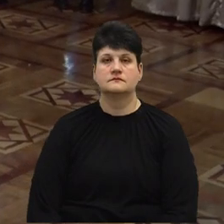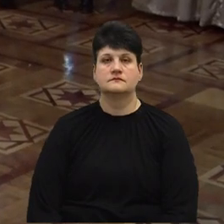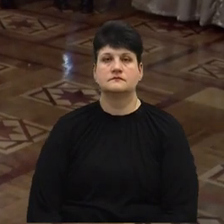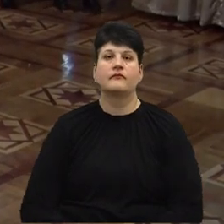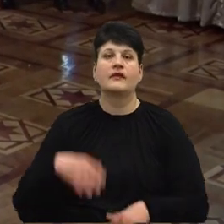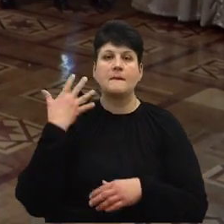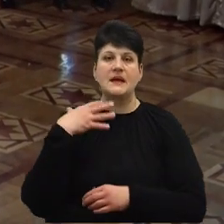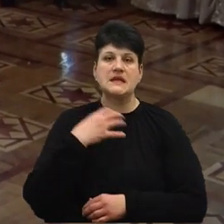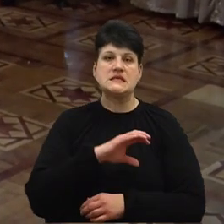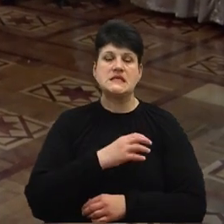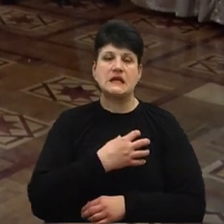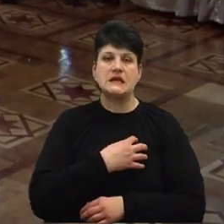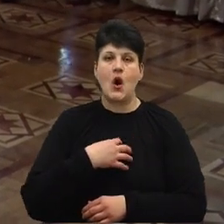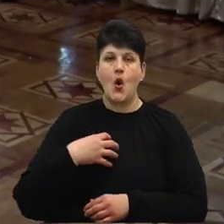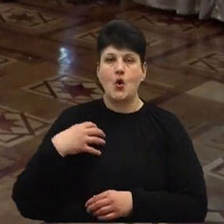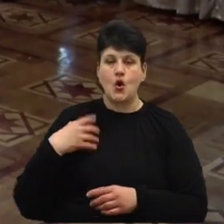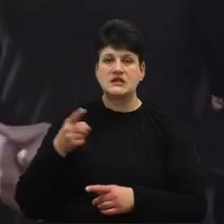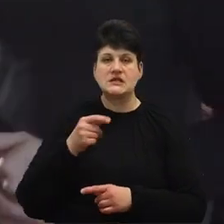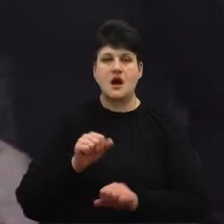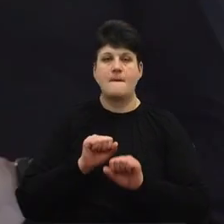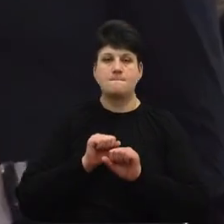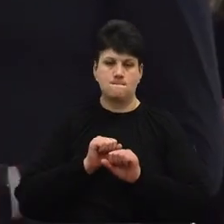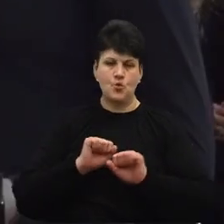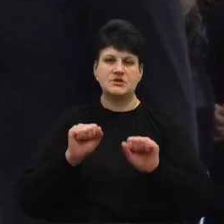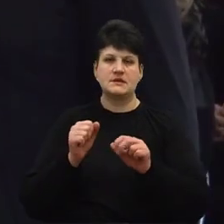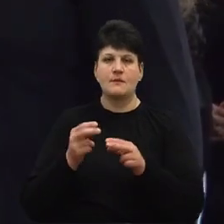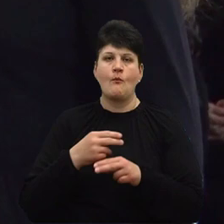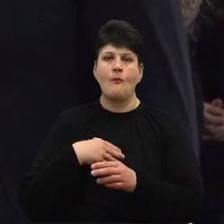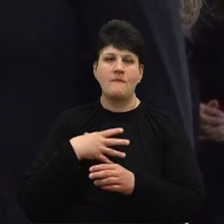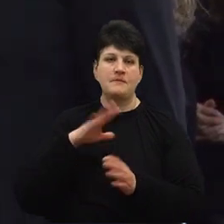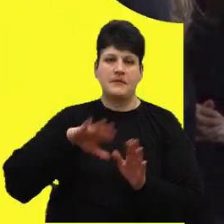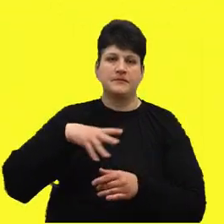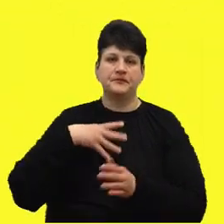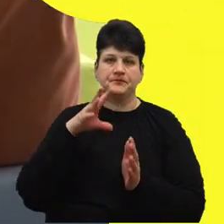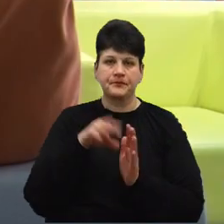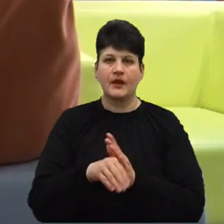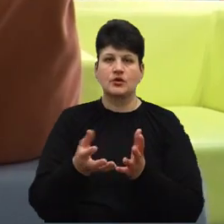50 нагород військовим за мужність посмертно отримали їхні родини з Тернопільщини.